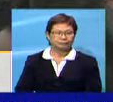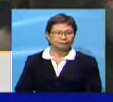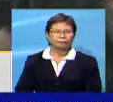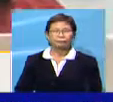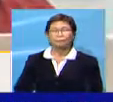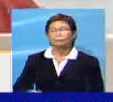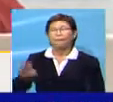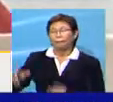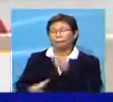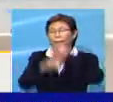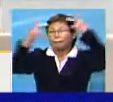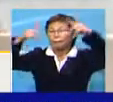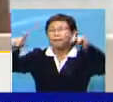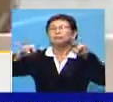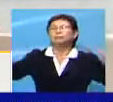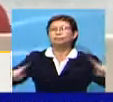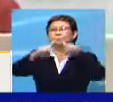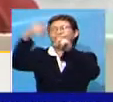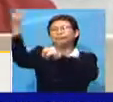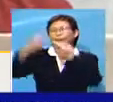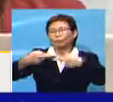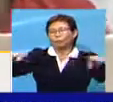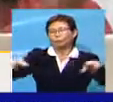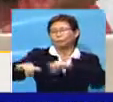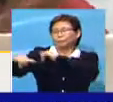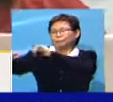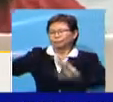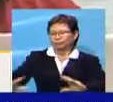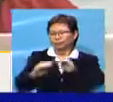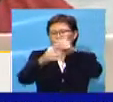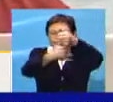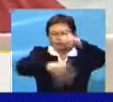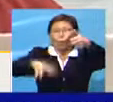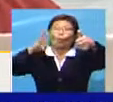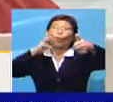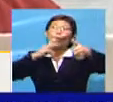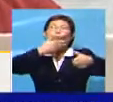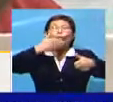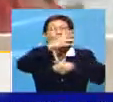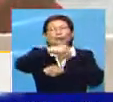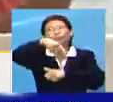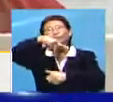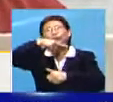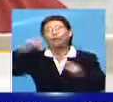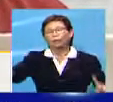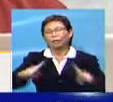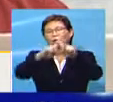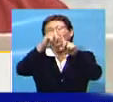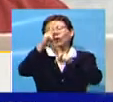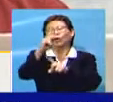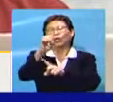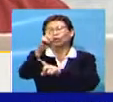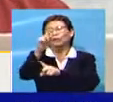Beliau yang juga Naib Presiden UMNO berucap merasmikan serentak persidangan cawangan-cawangan wanita, pemuda dan puteri UMNO Kota